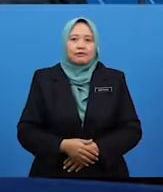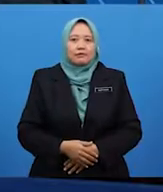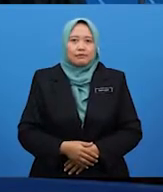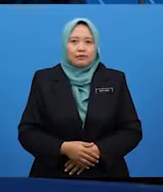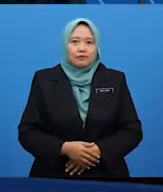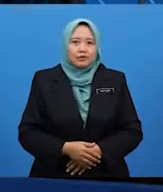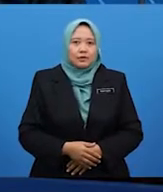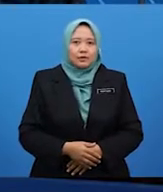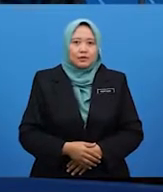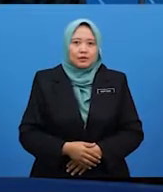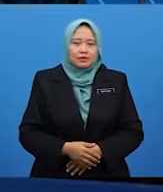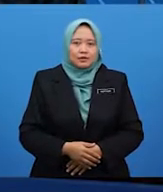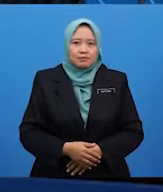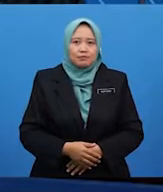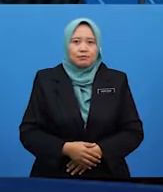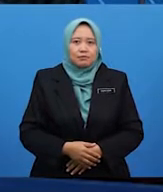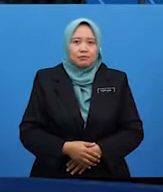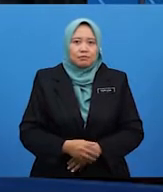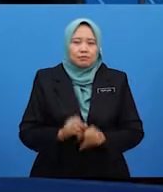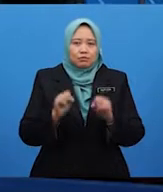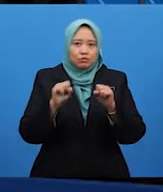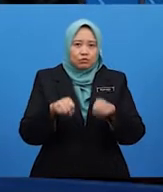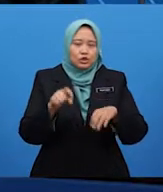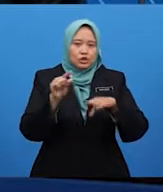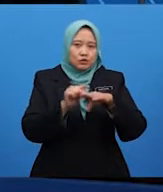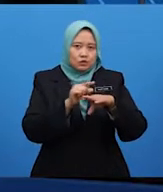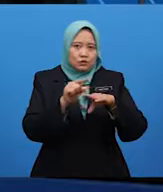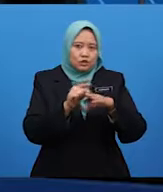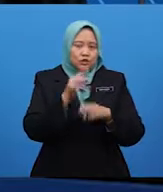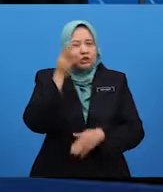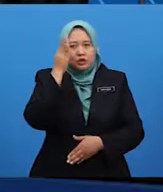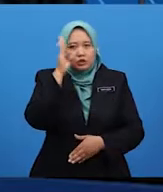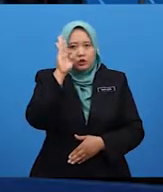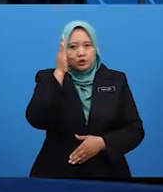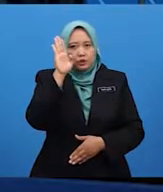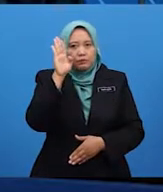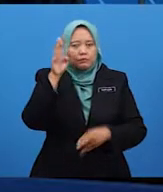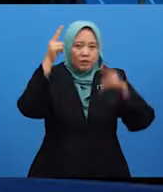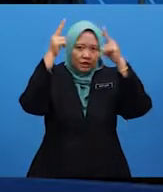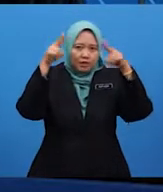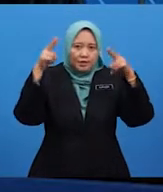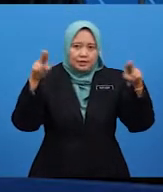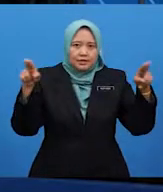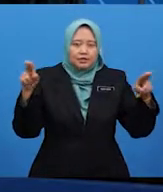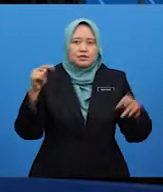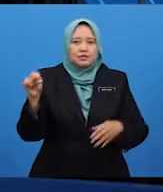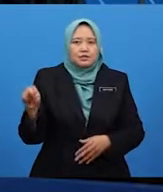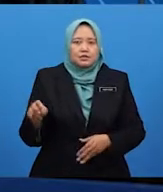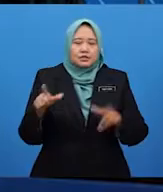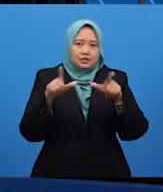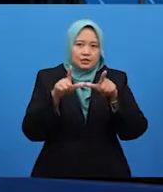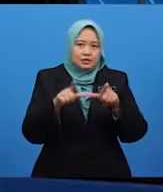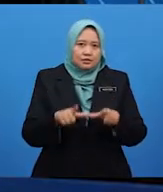tular cermin-cermin hiasan yang digunakan berbingkai emas. Tanpa bingkai dan sebagainya, boleh diletakkan di rumah